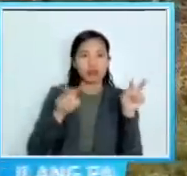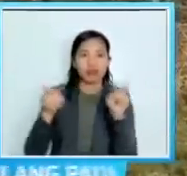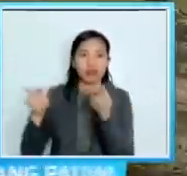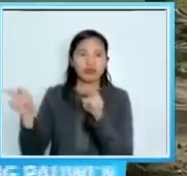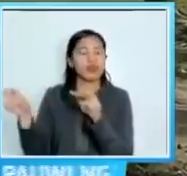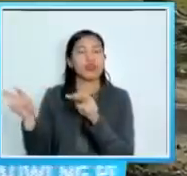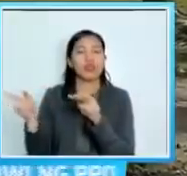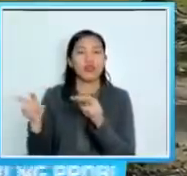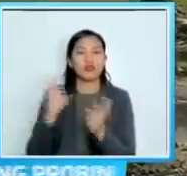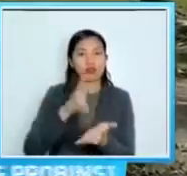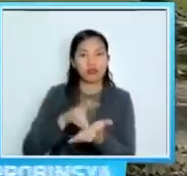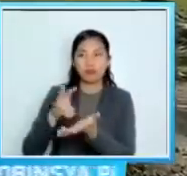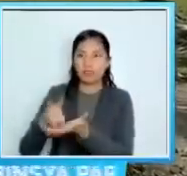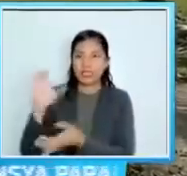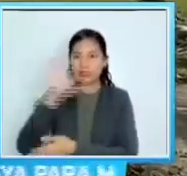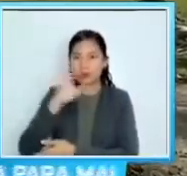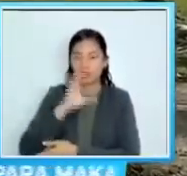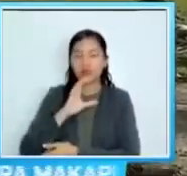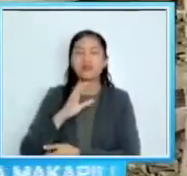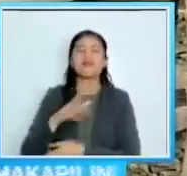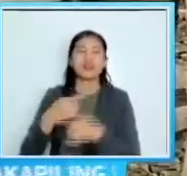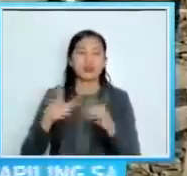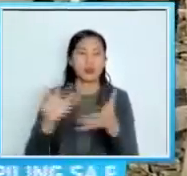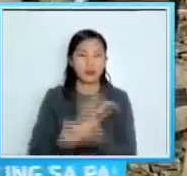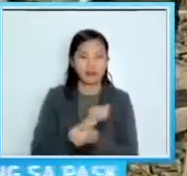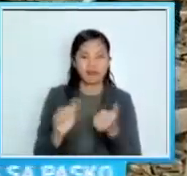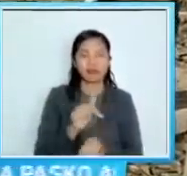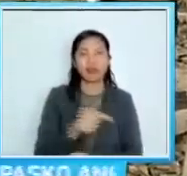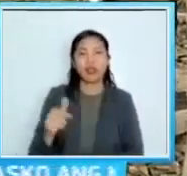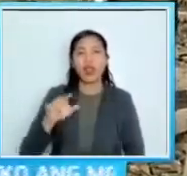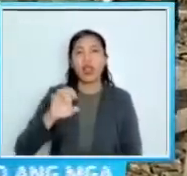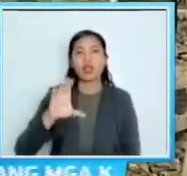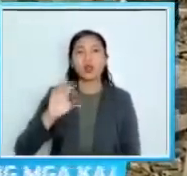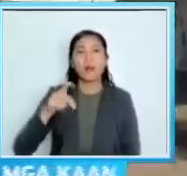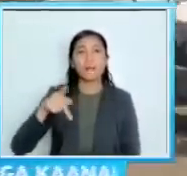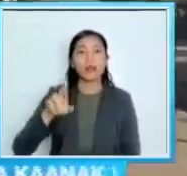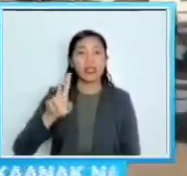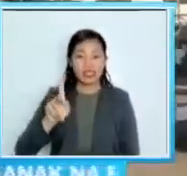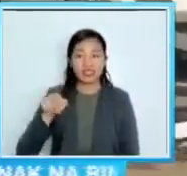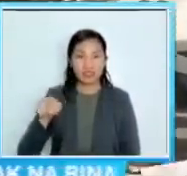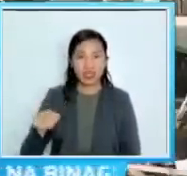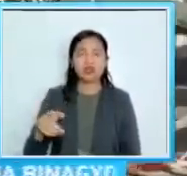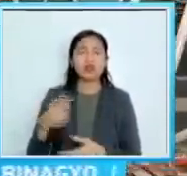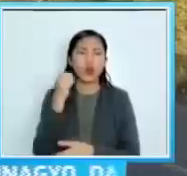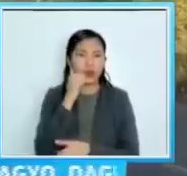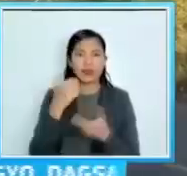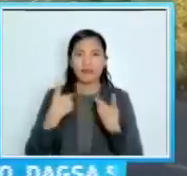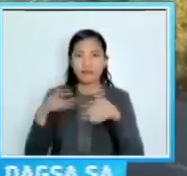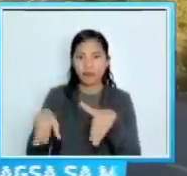at ang Cebu. Napinsala rin ang Bungao Eco Park na wedding at camping destination. Sa bayan ng